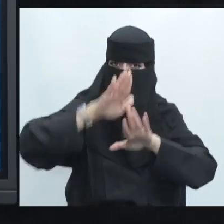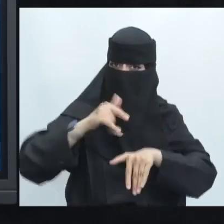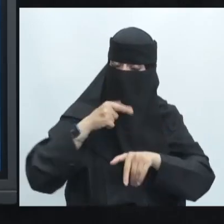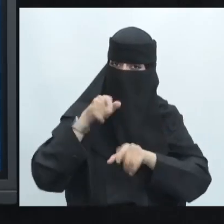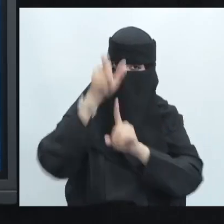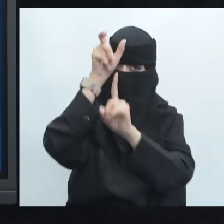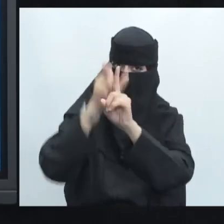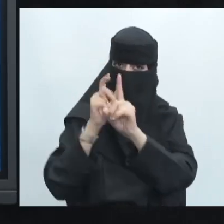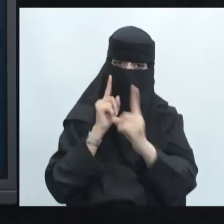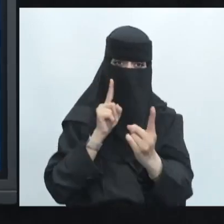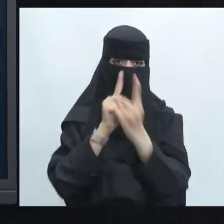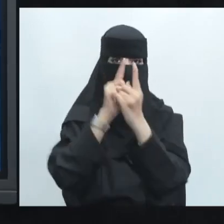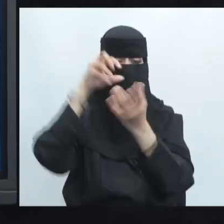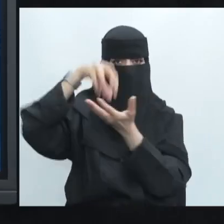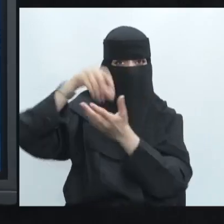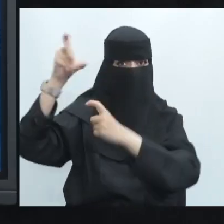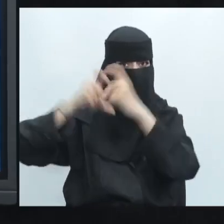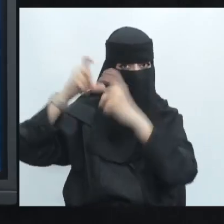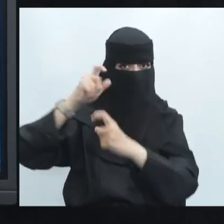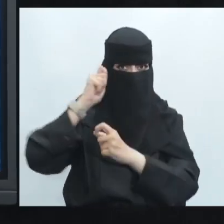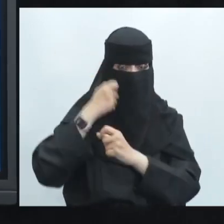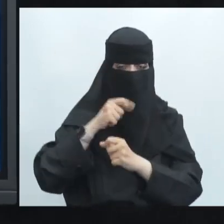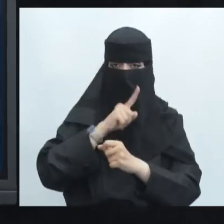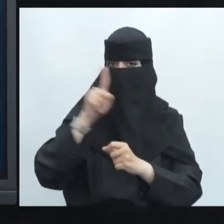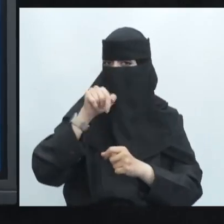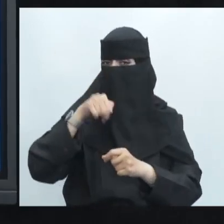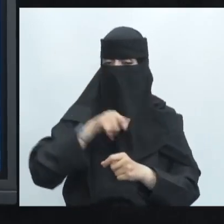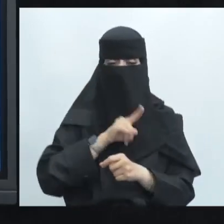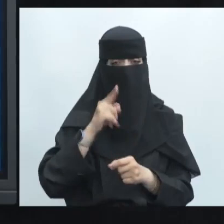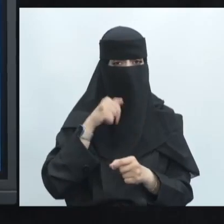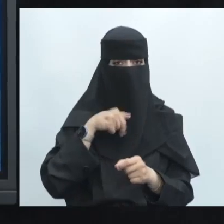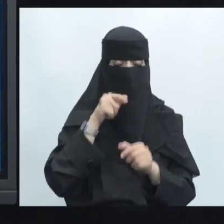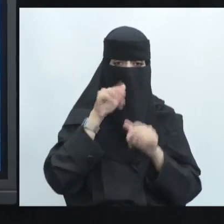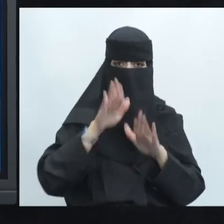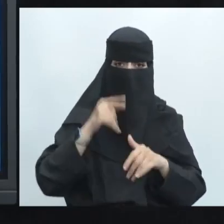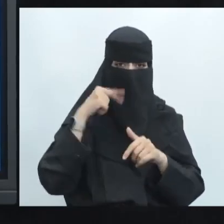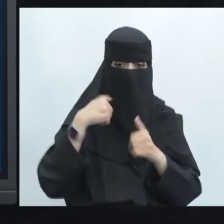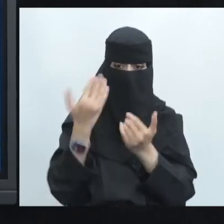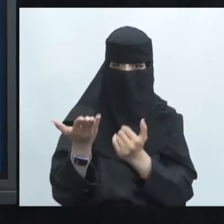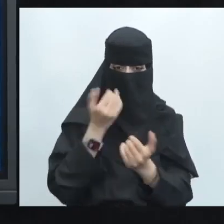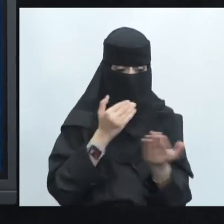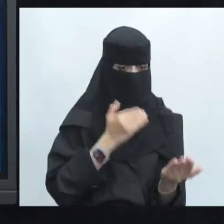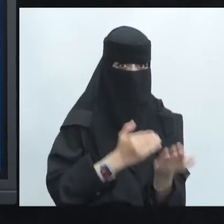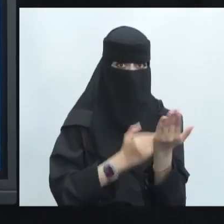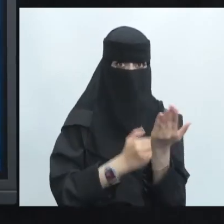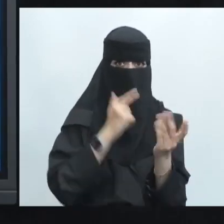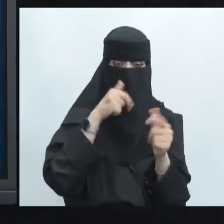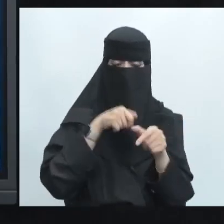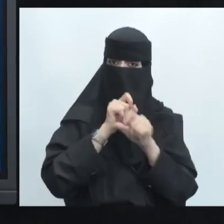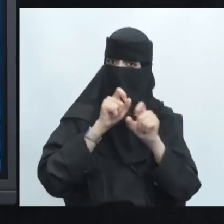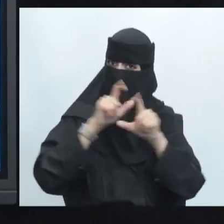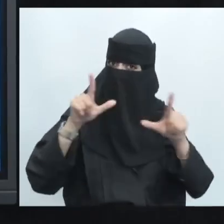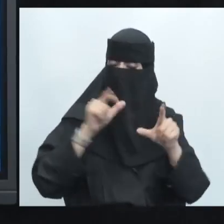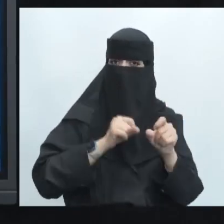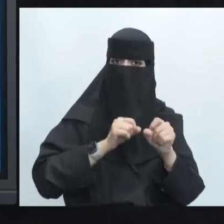موظفه قد يكون هنالك رفض بمعنى ا ان ابراهيم لم يقدم لها الاشياء